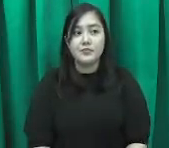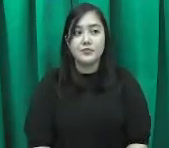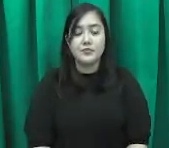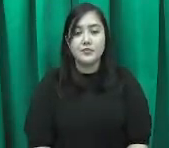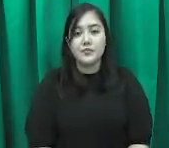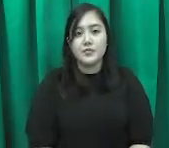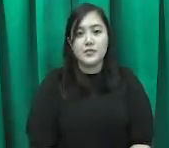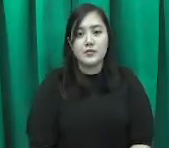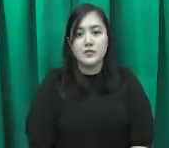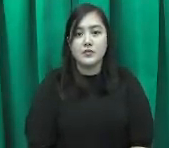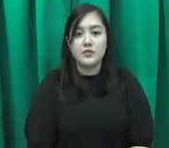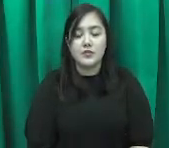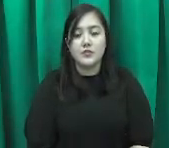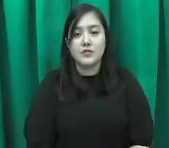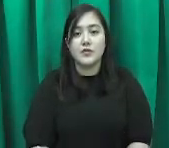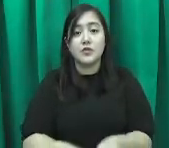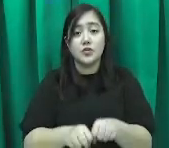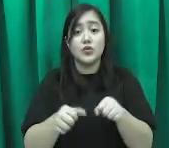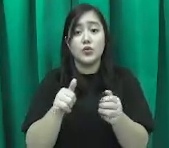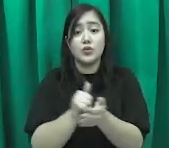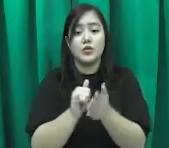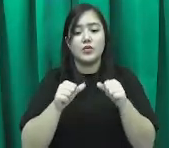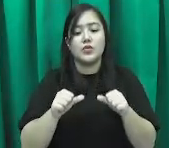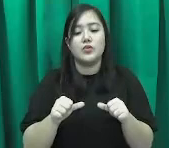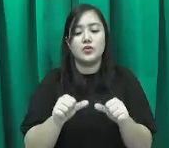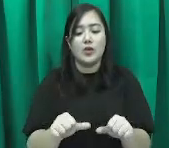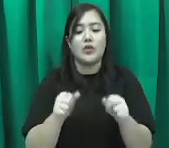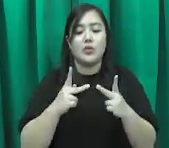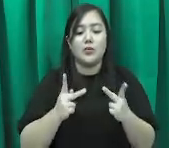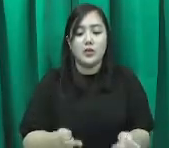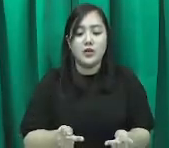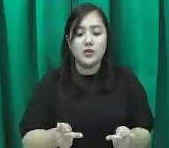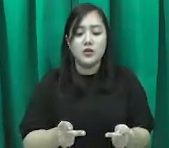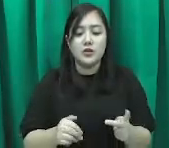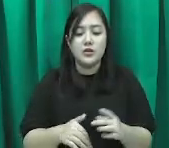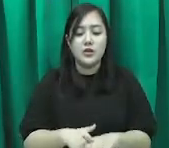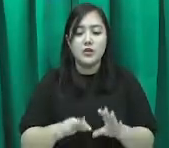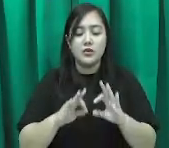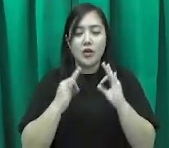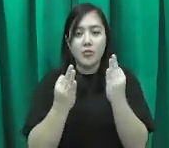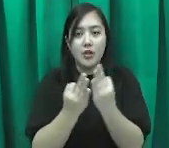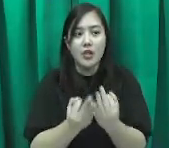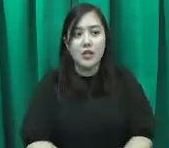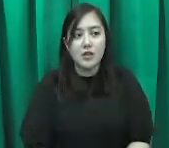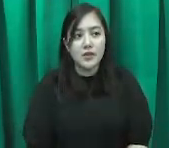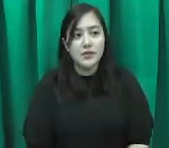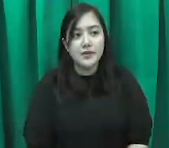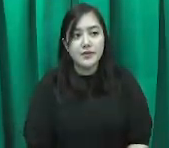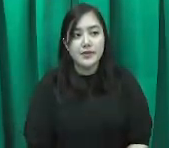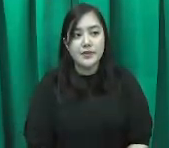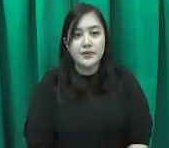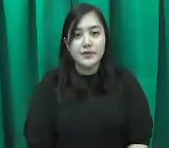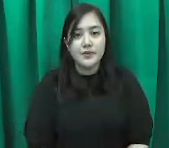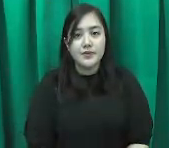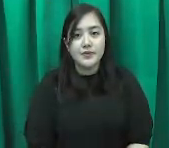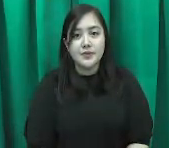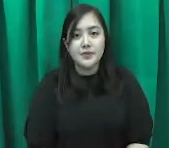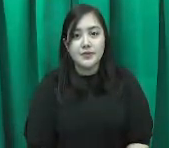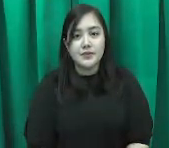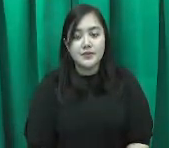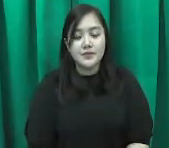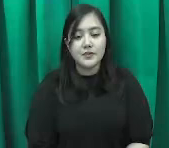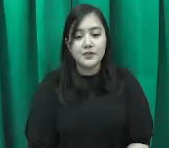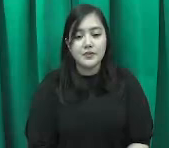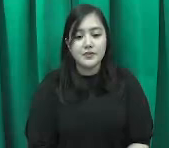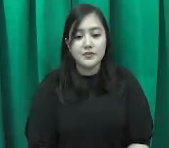presensya niya pa rin, nandun pa rin. Hindi, oh, nawawala kasi, oh, yung responsibility. Kasi sabihin ng mother eh, ito ang sabi ng tatay niyo. Oh, oh. So nandun ka pa rin. Yes, oh,